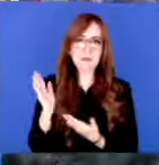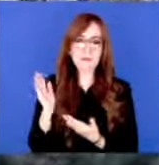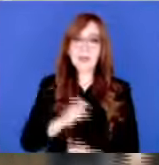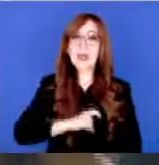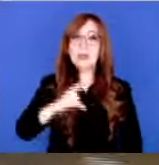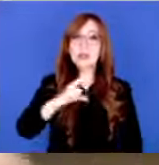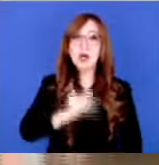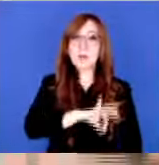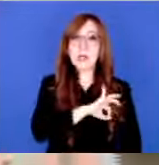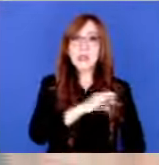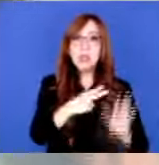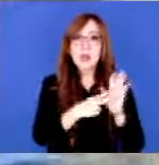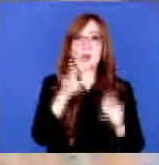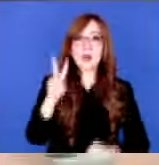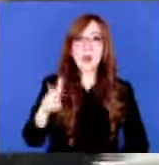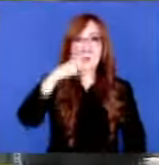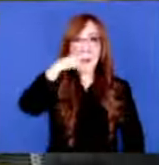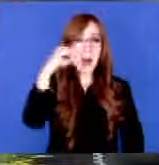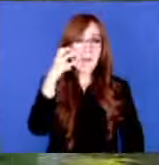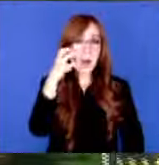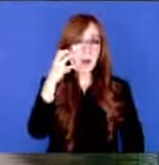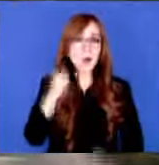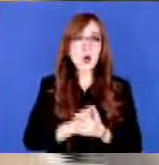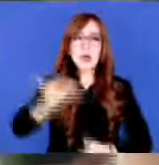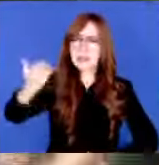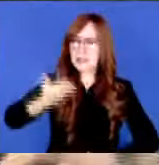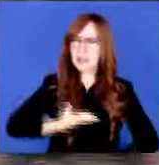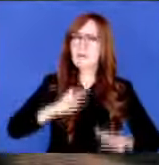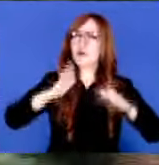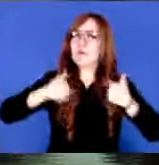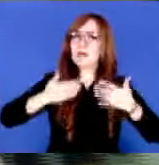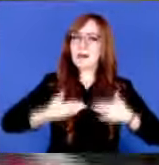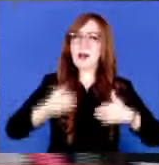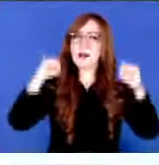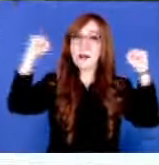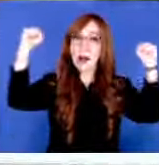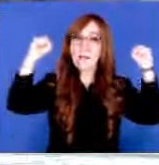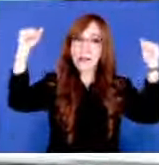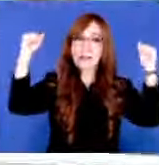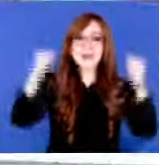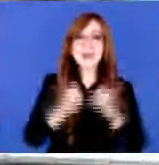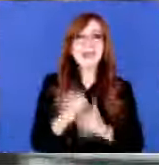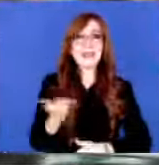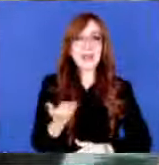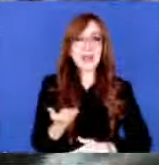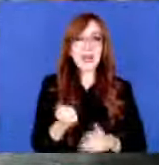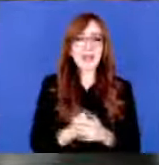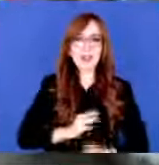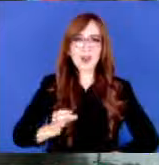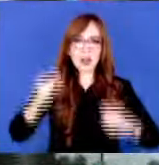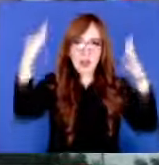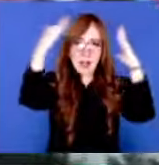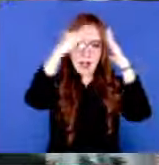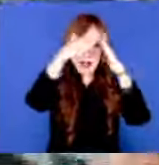Calon Presiden nomor urut 2 Prabowo Subianto disambut meriah dalam kampanye di Gelanggang Olahraga Sudiang, Makassar,